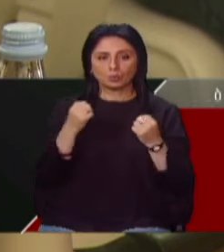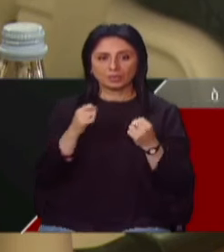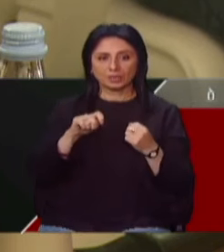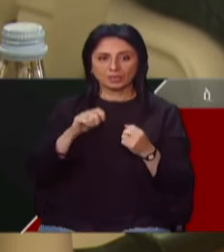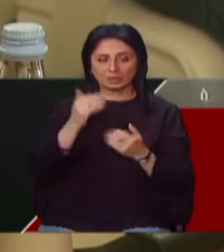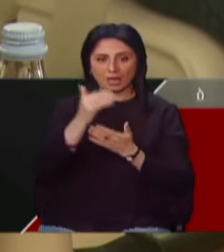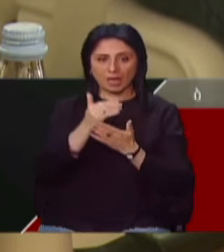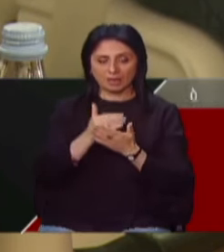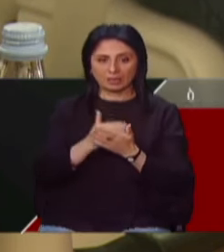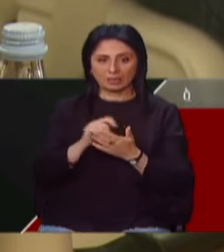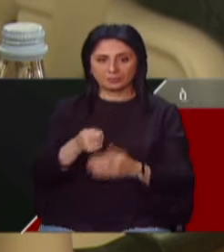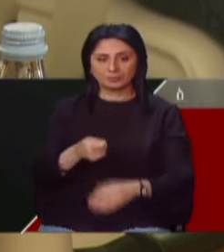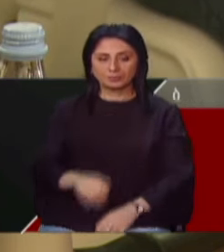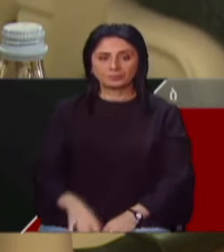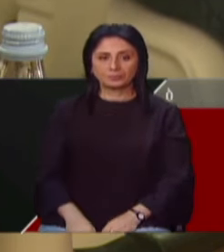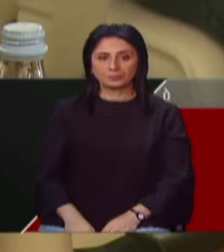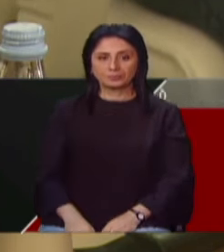არხი.